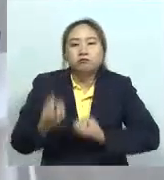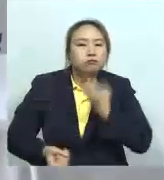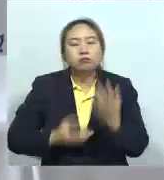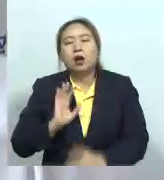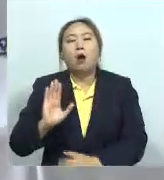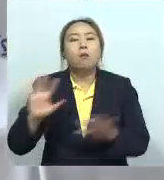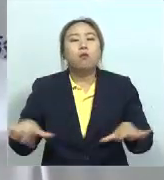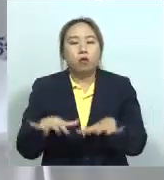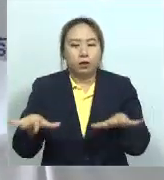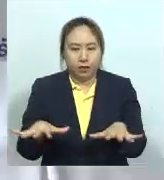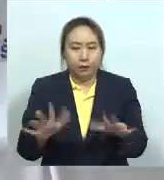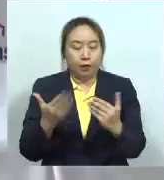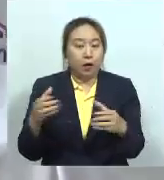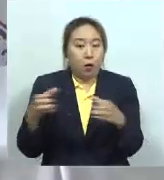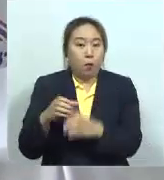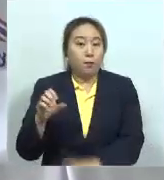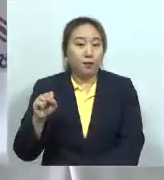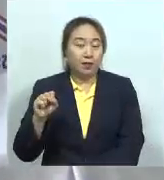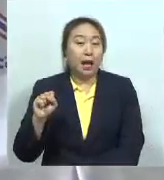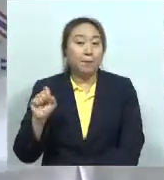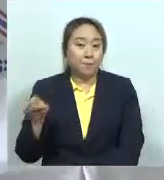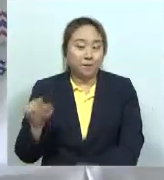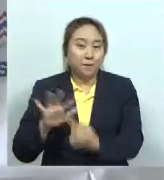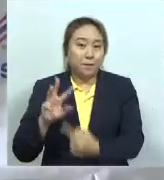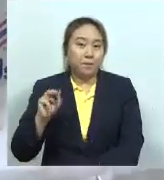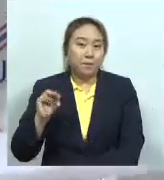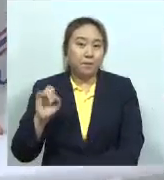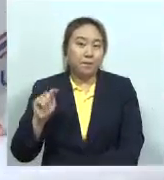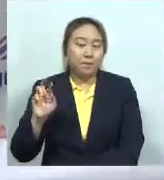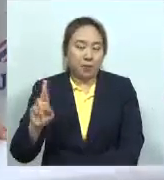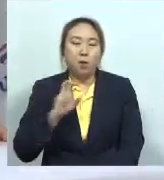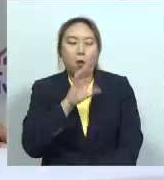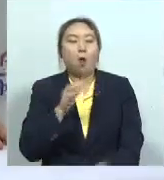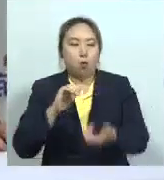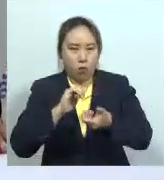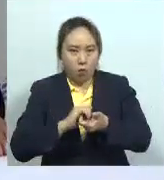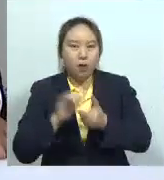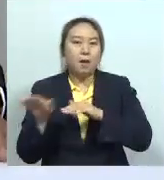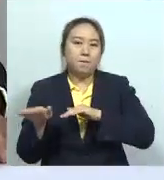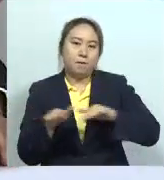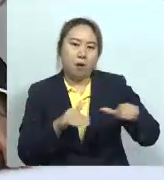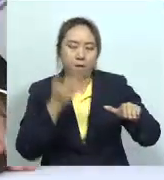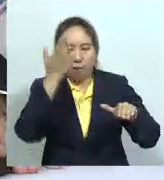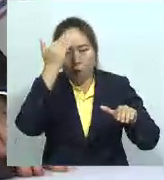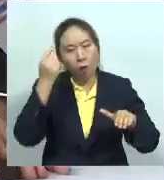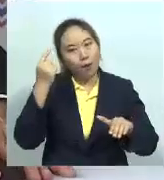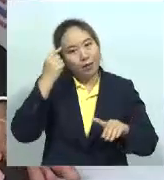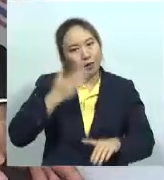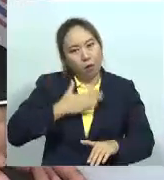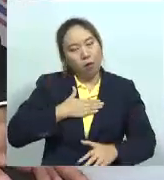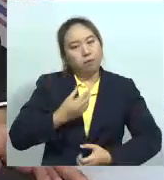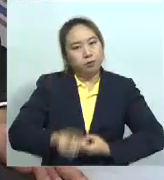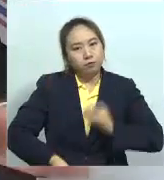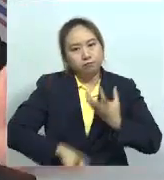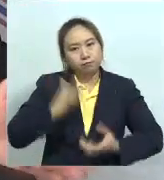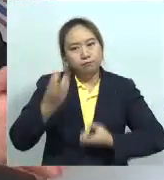ณะที่กลุ่มสามมิตรนะคะก็บอกว่าพร้อมให้ความร่วมมือโดยไม่มีเงื่อนไขเพราะว่าได้สะท้อนความคิดเห็นต่อพรรค